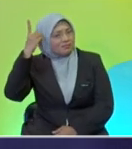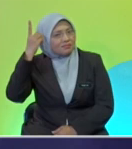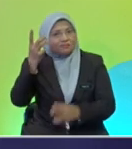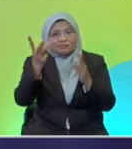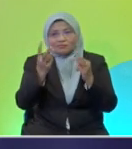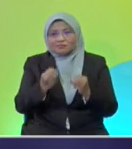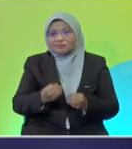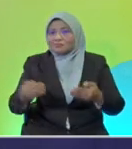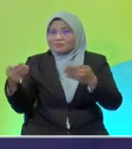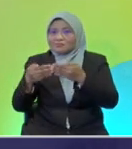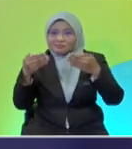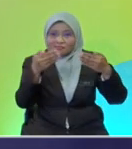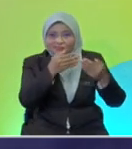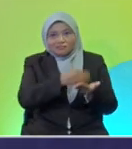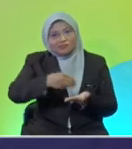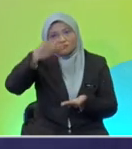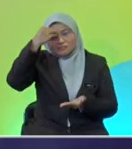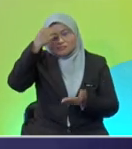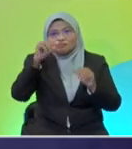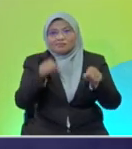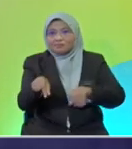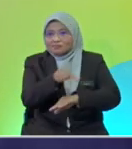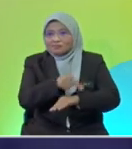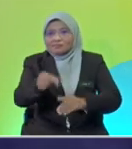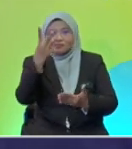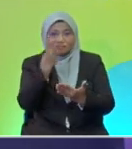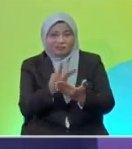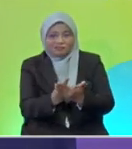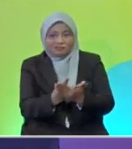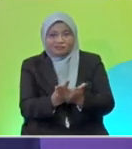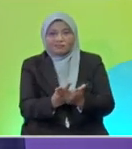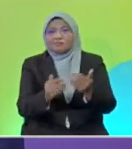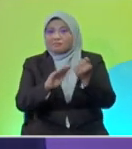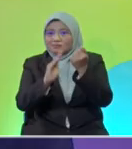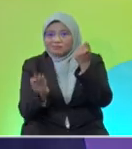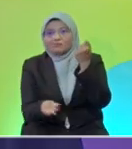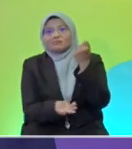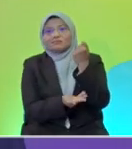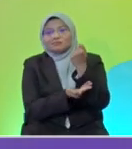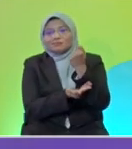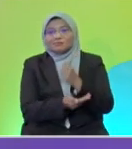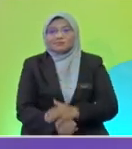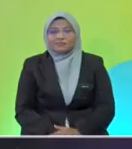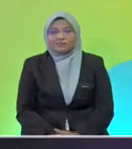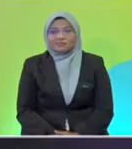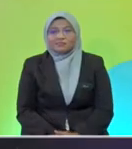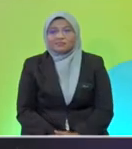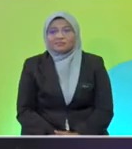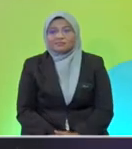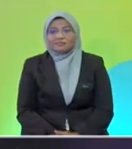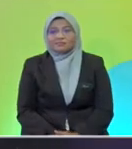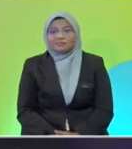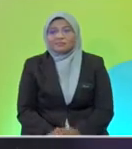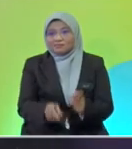itulah kegunaan uang Hasi tabungan yang telah disimpan Baiklah terima kasih